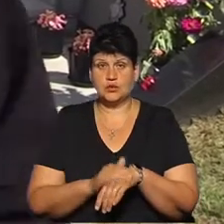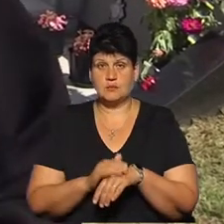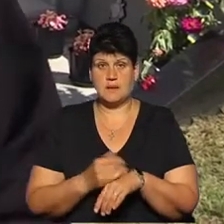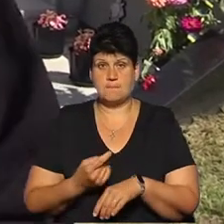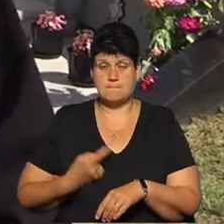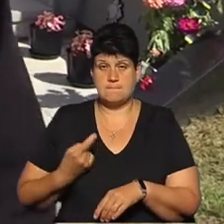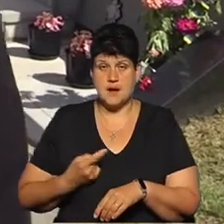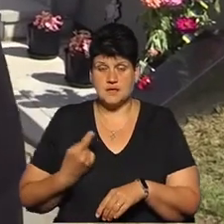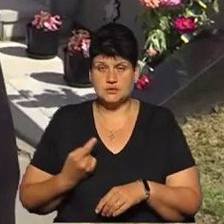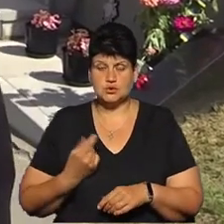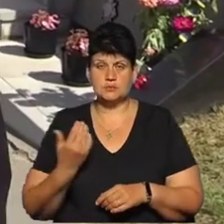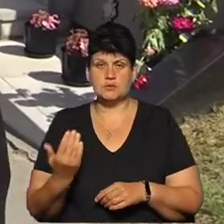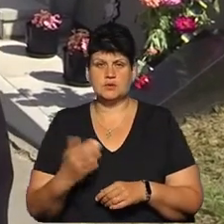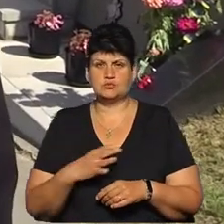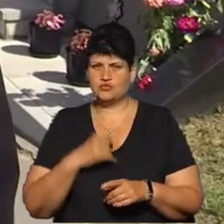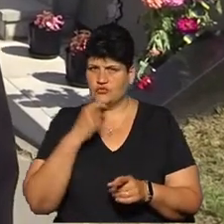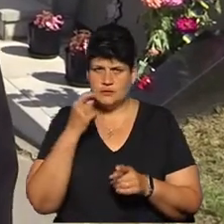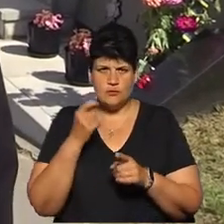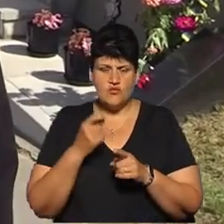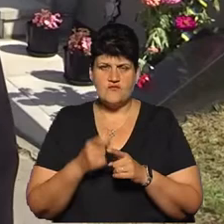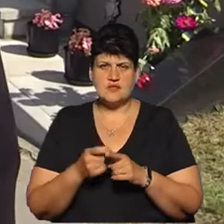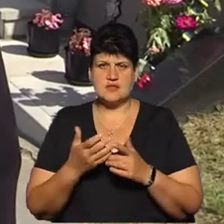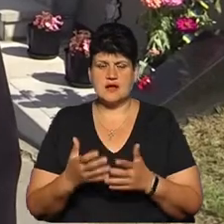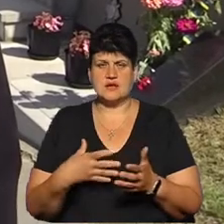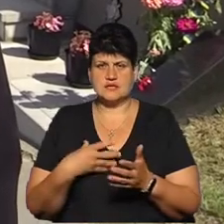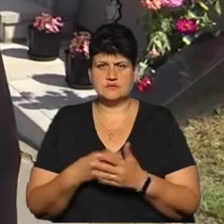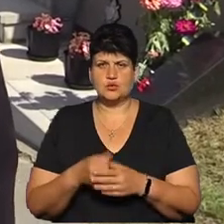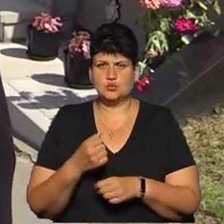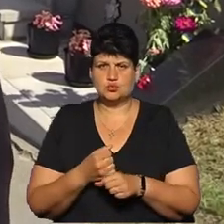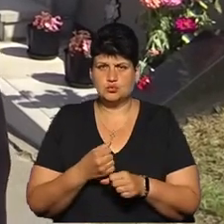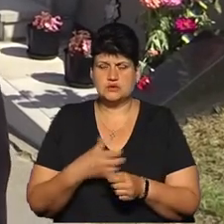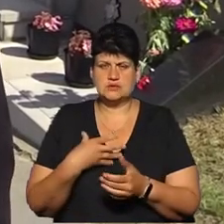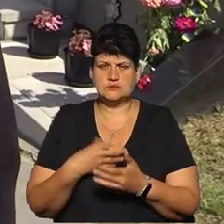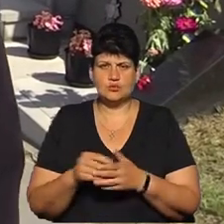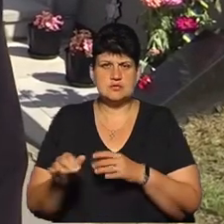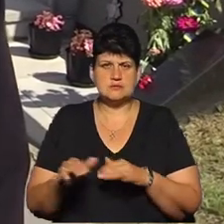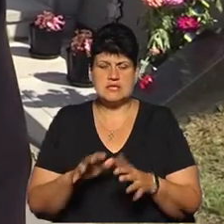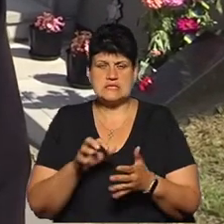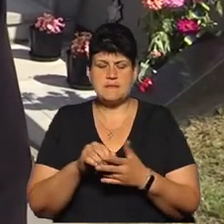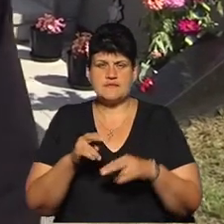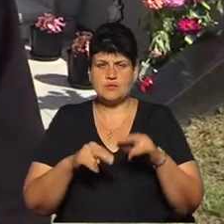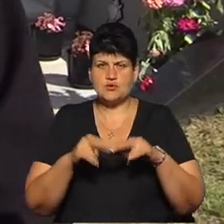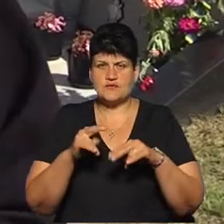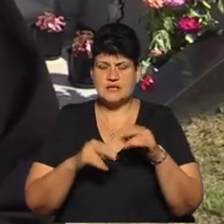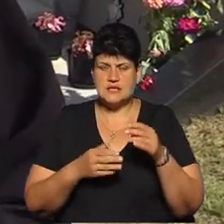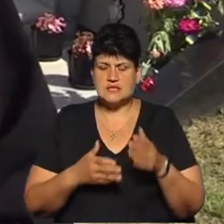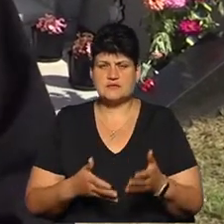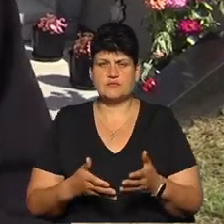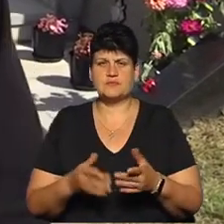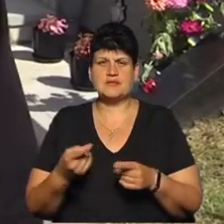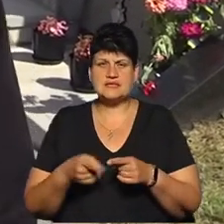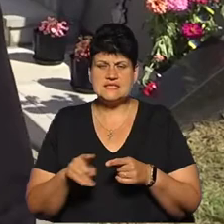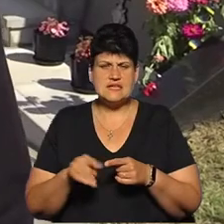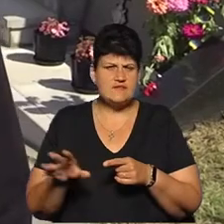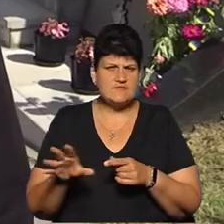настільки відповідальним до своєї роботи, до своєї справи, він займався будівництвом. От, що це відзначали всі, що він був